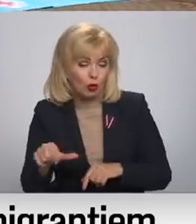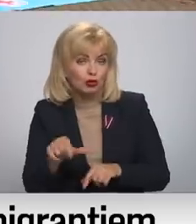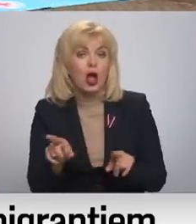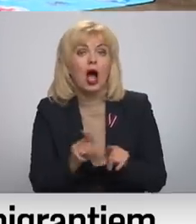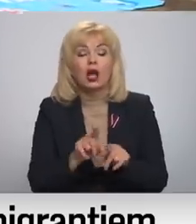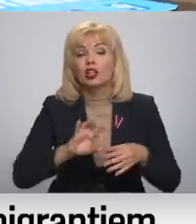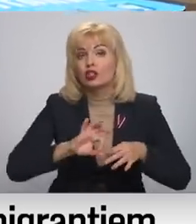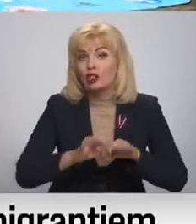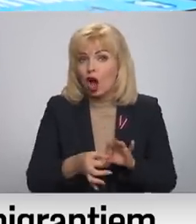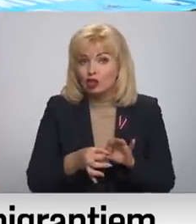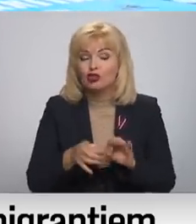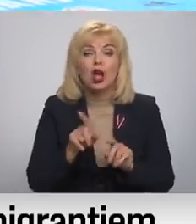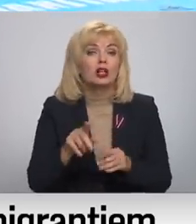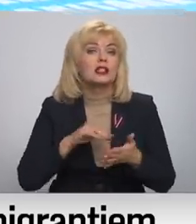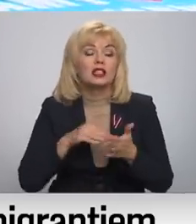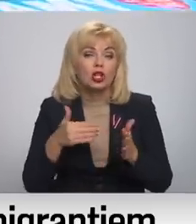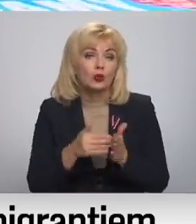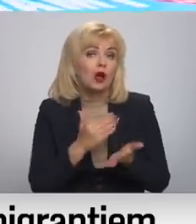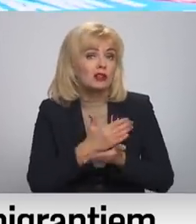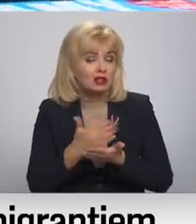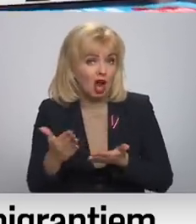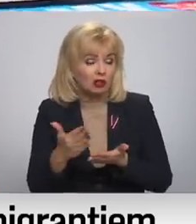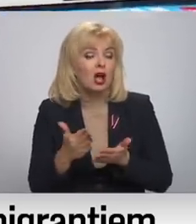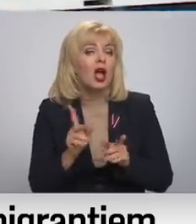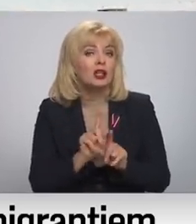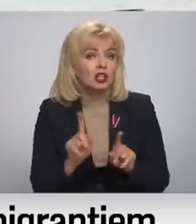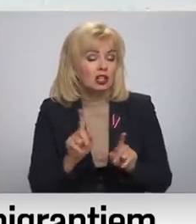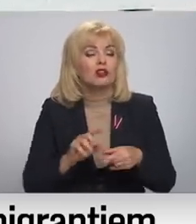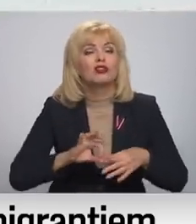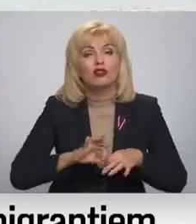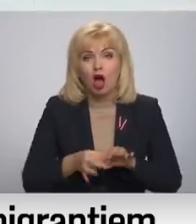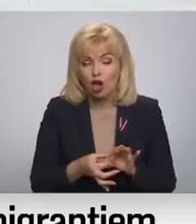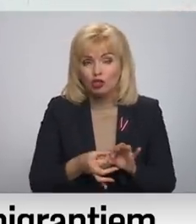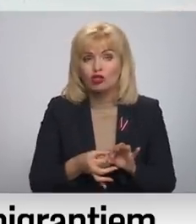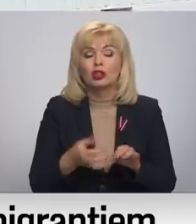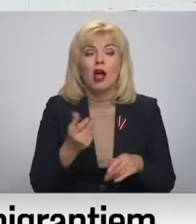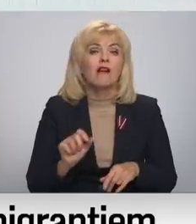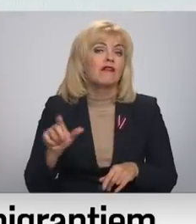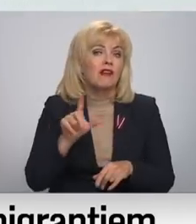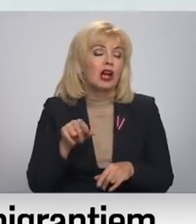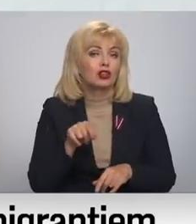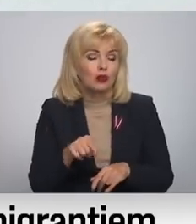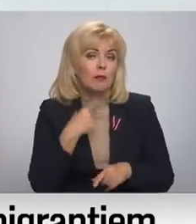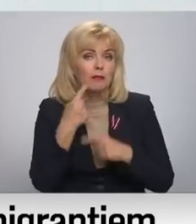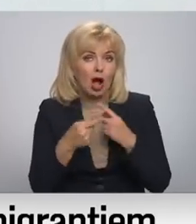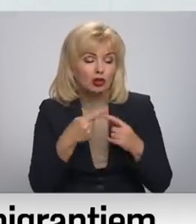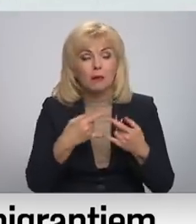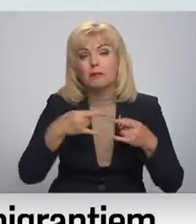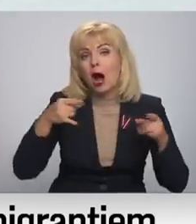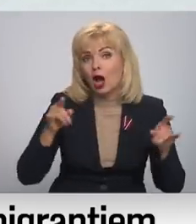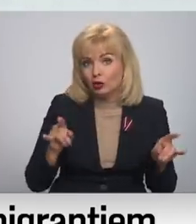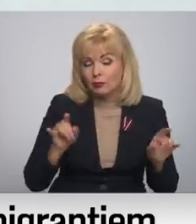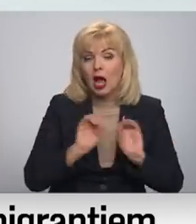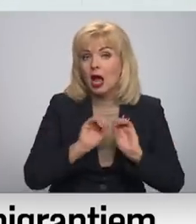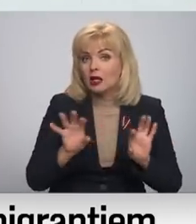ir sarežģīti. Līdz ar to situācija turpina būt diezgan sarežģīta, un vairāk par šo mēs pastāstīsim panorāmā